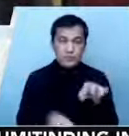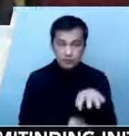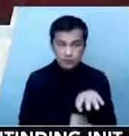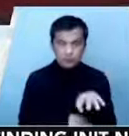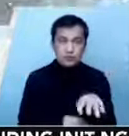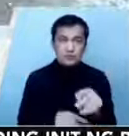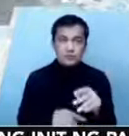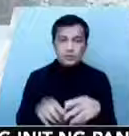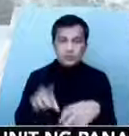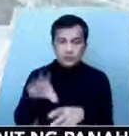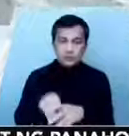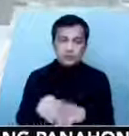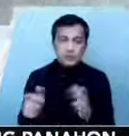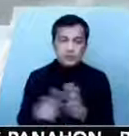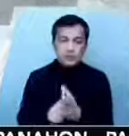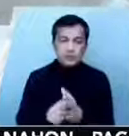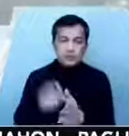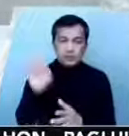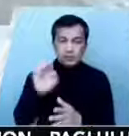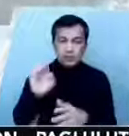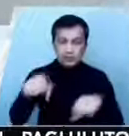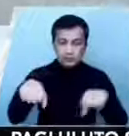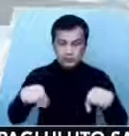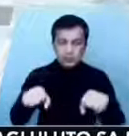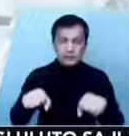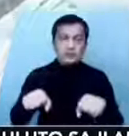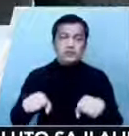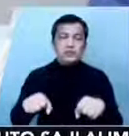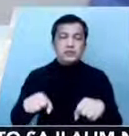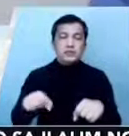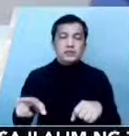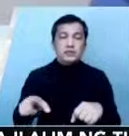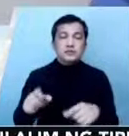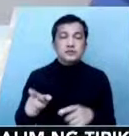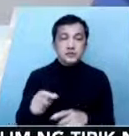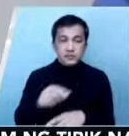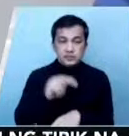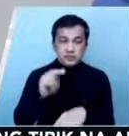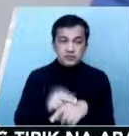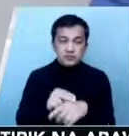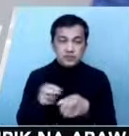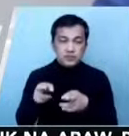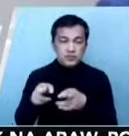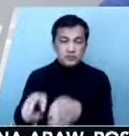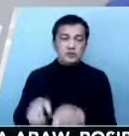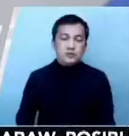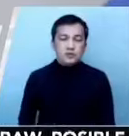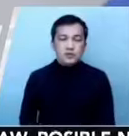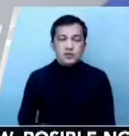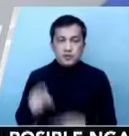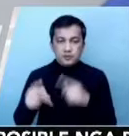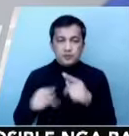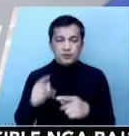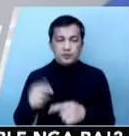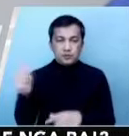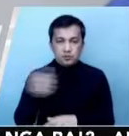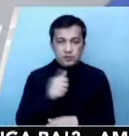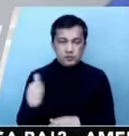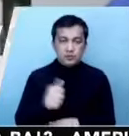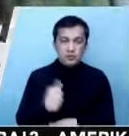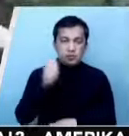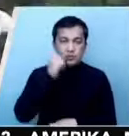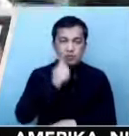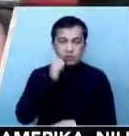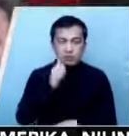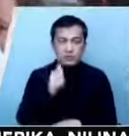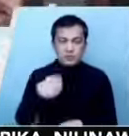mga e-trike at e-bike sa mga national roads. Sa taong bayan na nagko-commute ngayon pa lamang po, humihingi na po kami ng pangunawa.